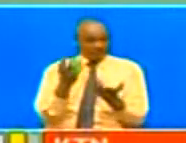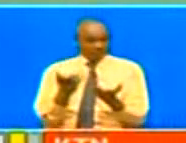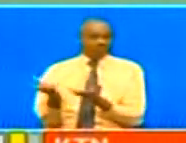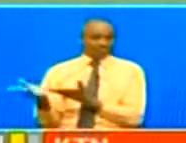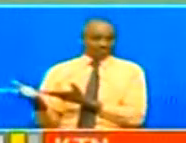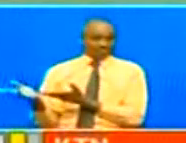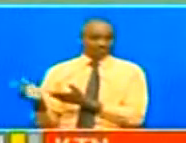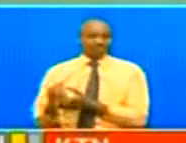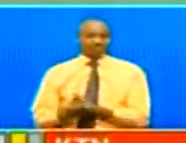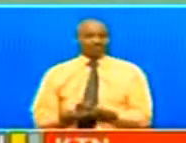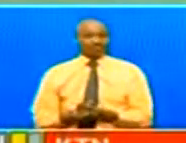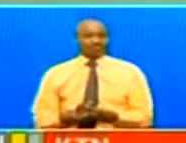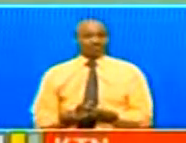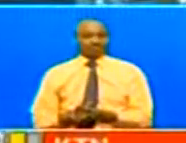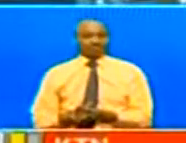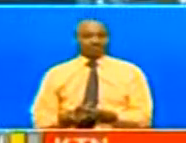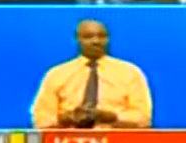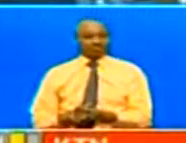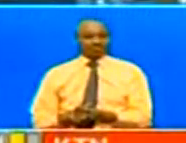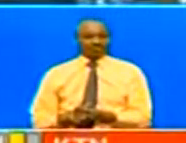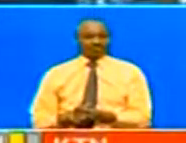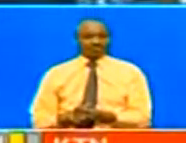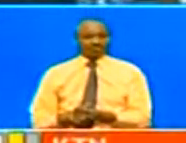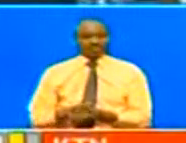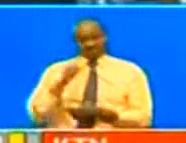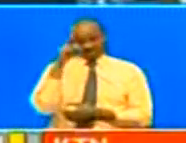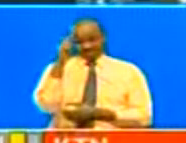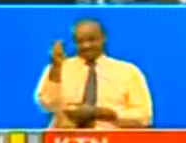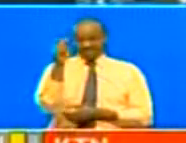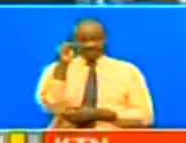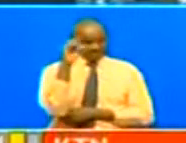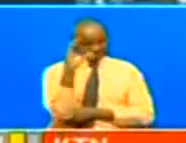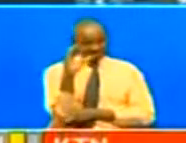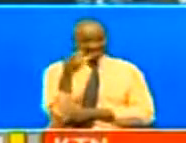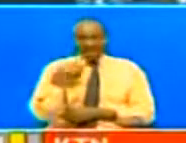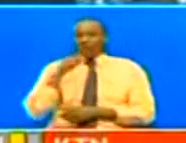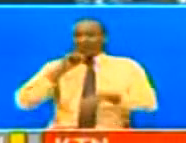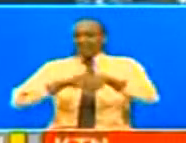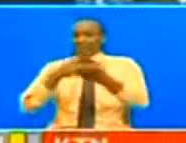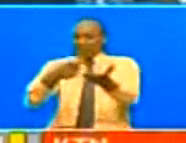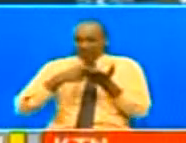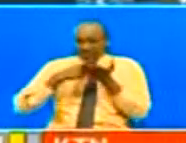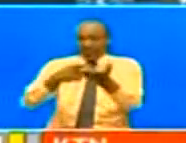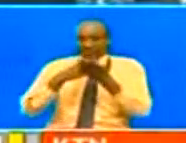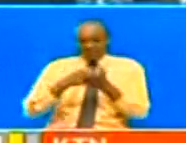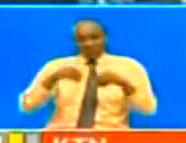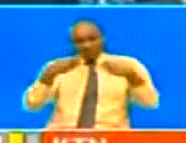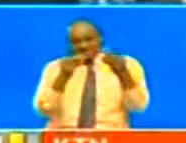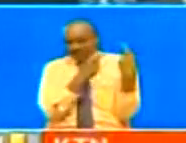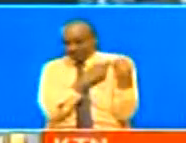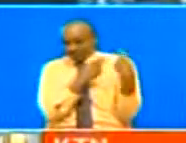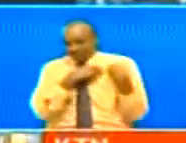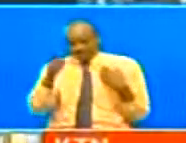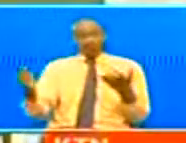hiyo. From the Teacher Service Commission. Mjadala wa kumpa waziri wa elimu mamlaka ya kuajiri